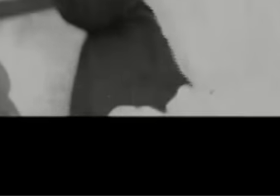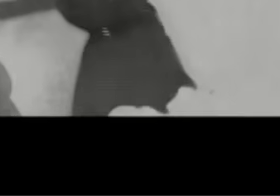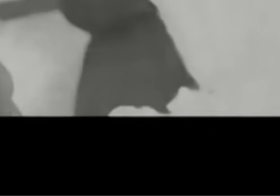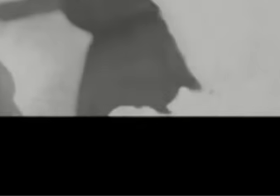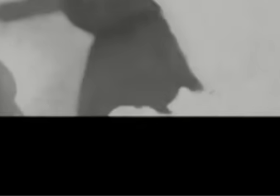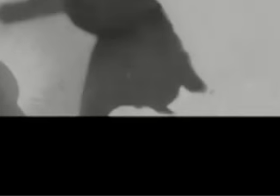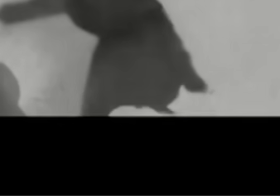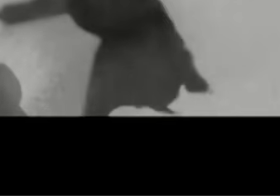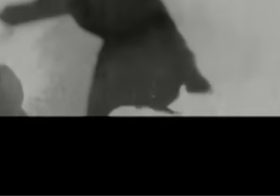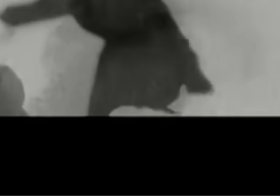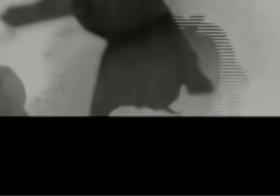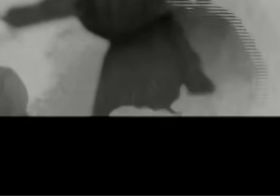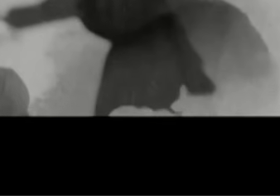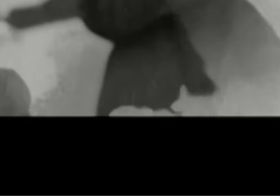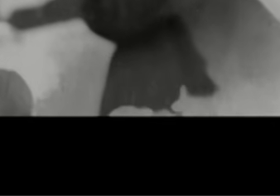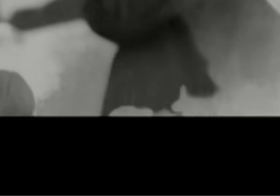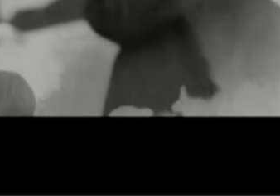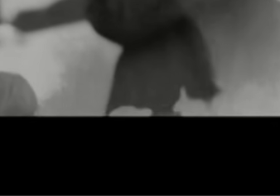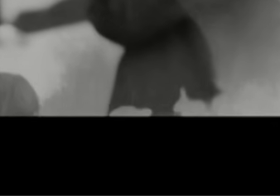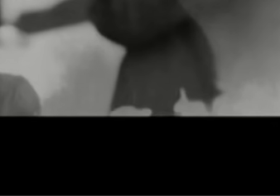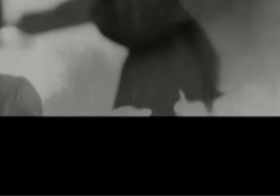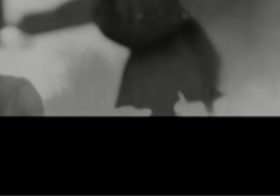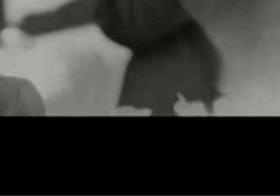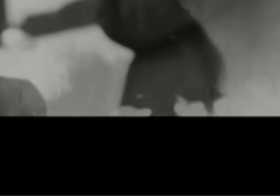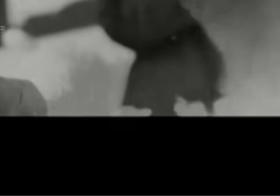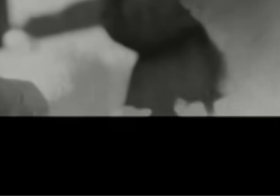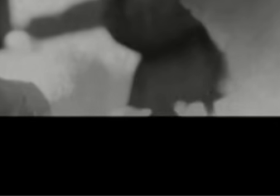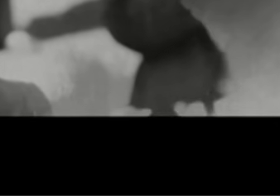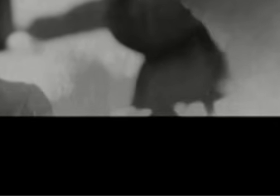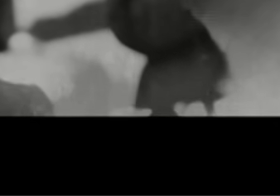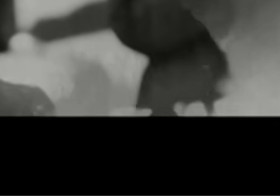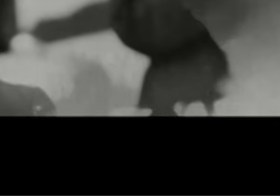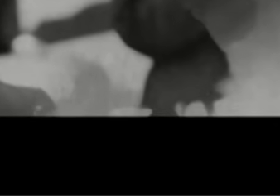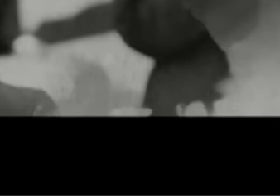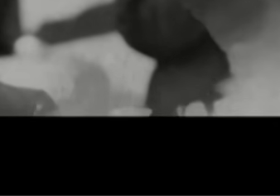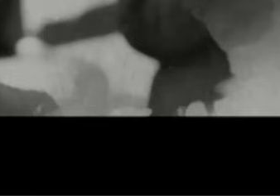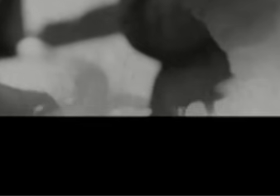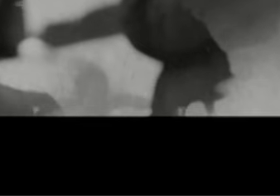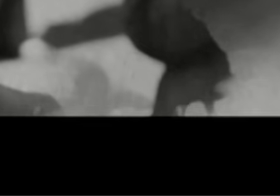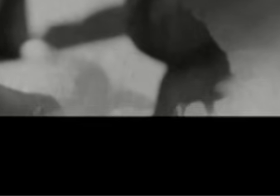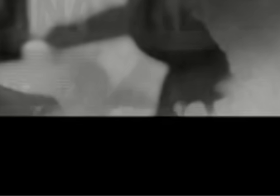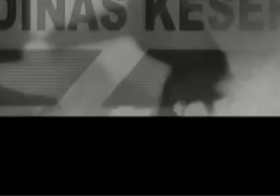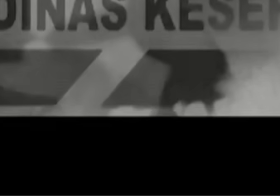kita sempat terhenti seperti jarum jam dinding yang tidak berfungsi.